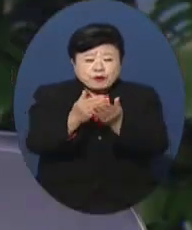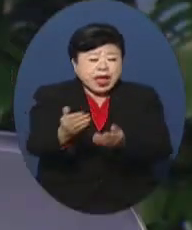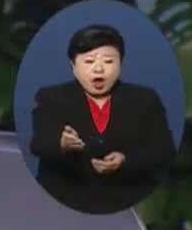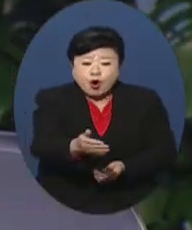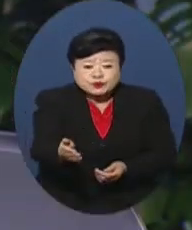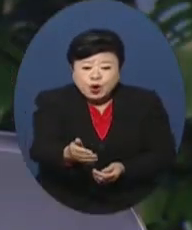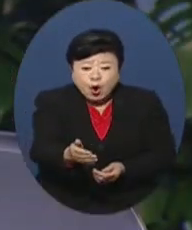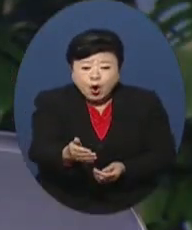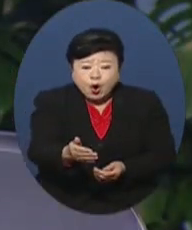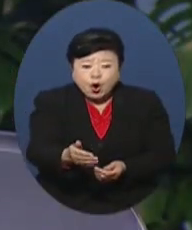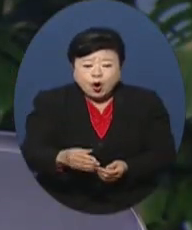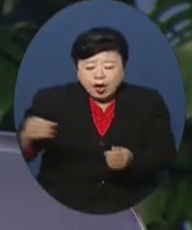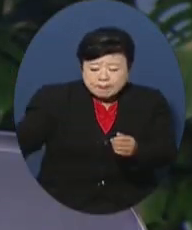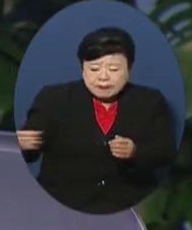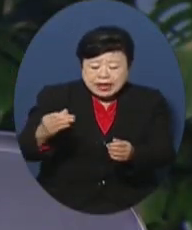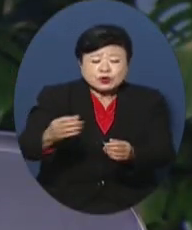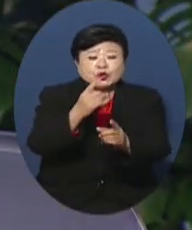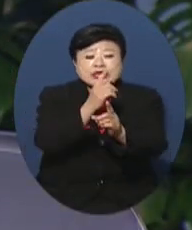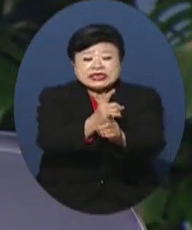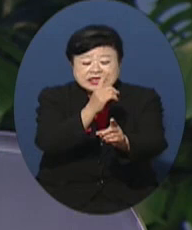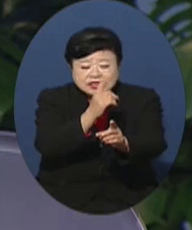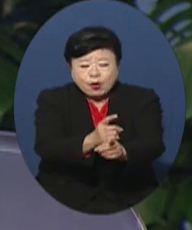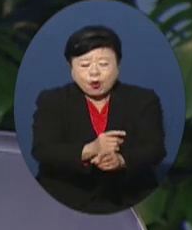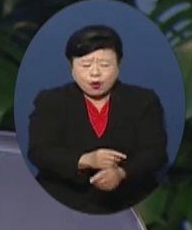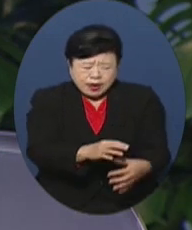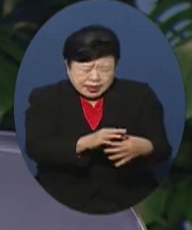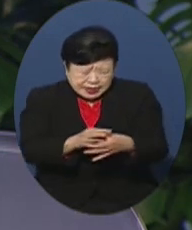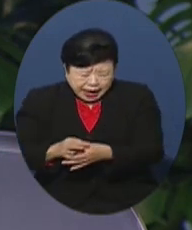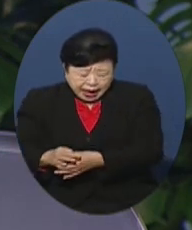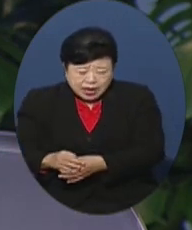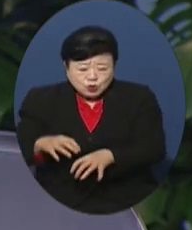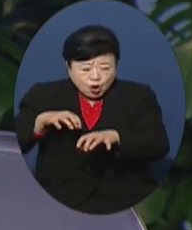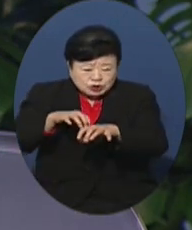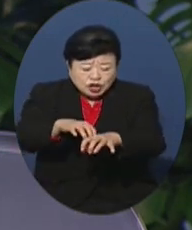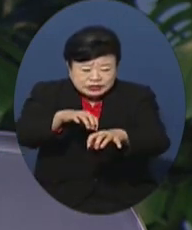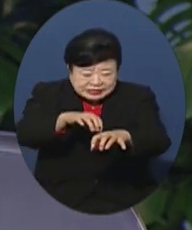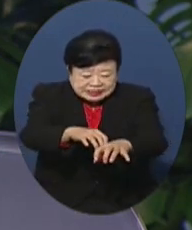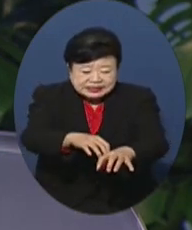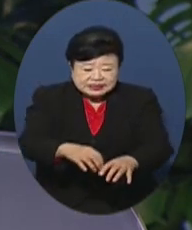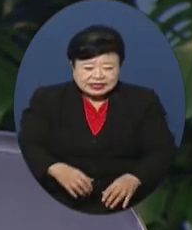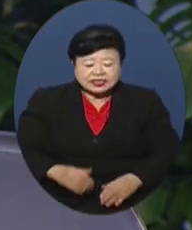중요한 것은 파도를 이기고 계속 전진하는 것입니다.